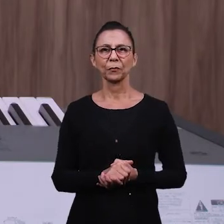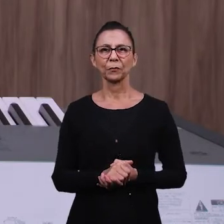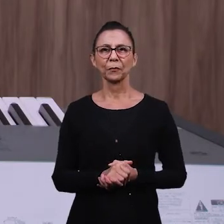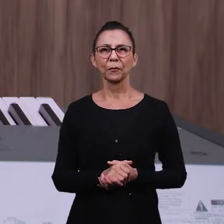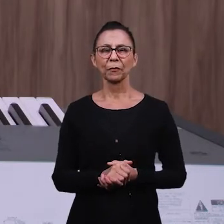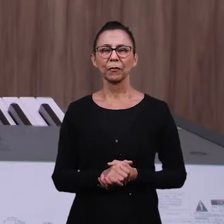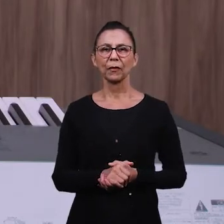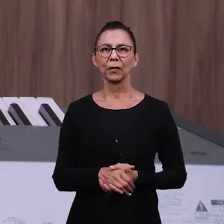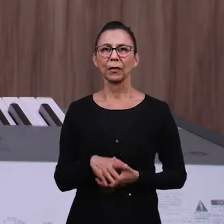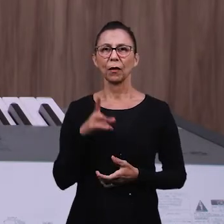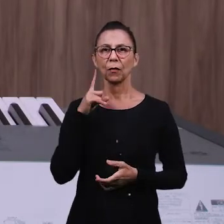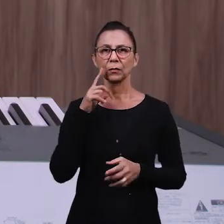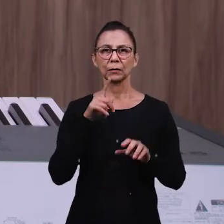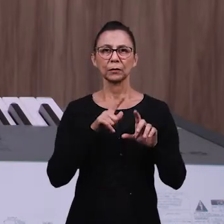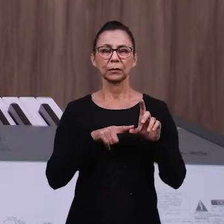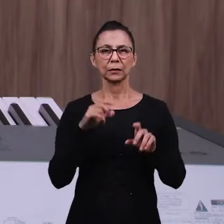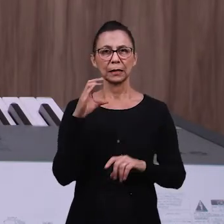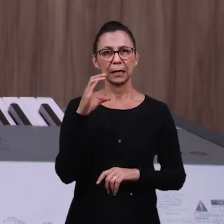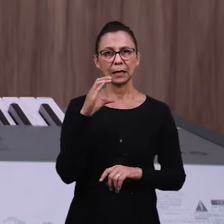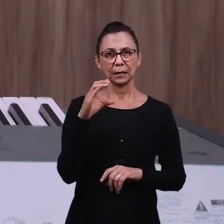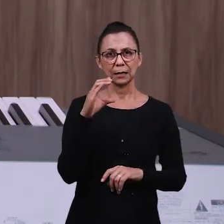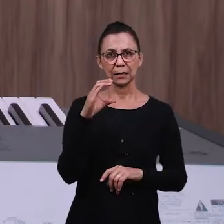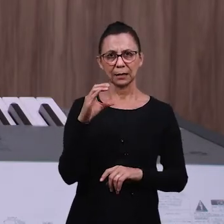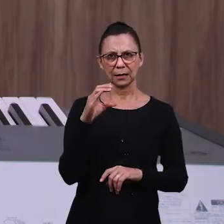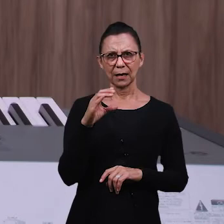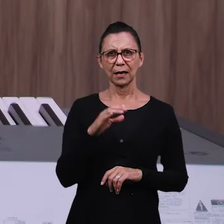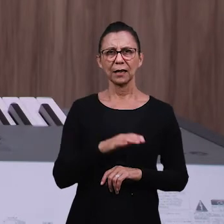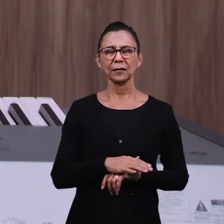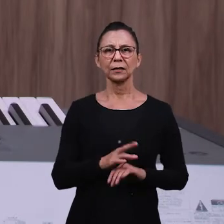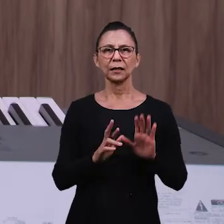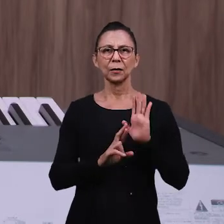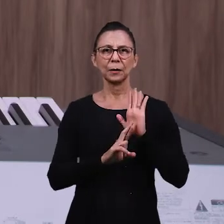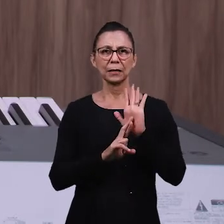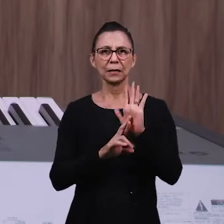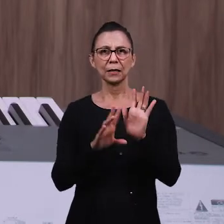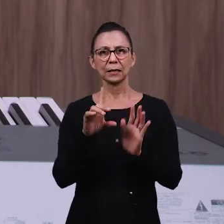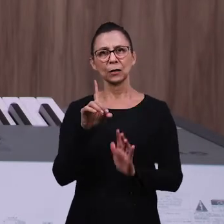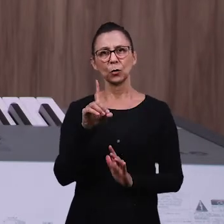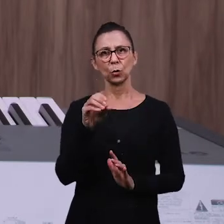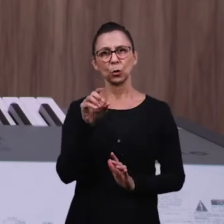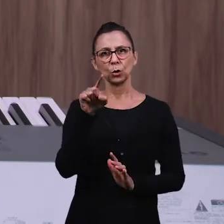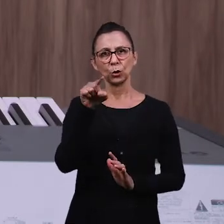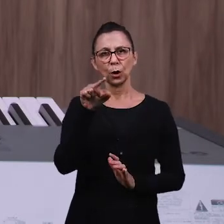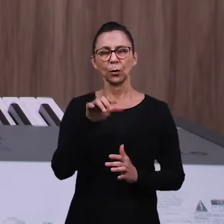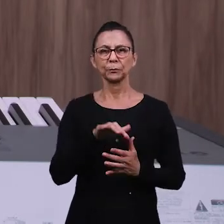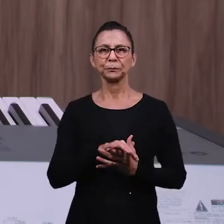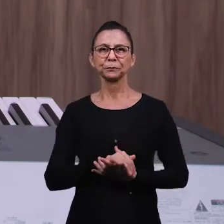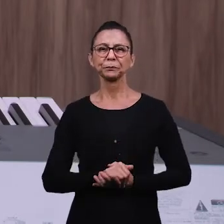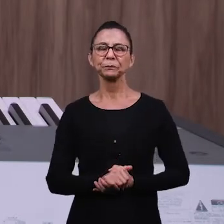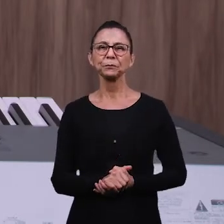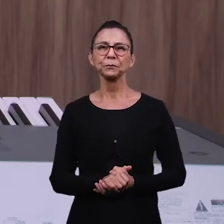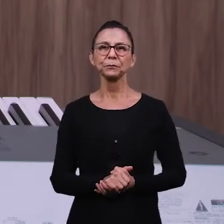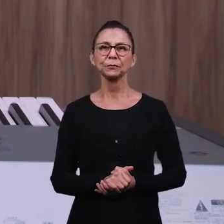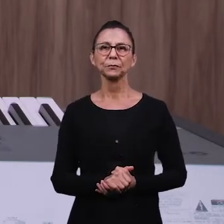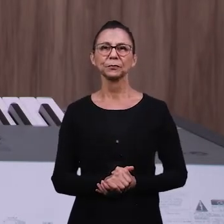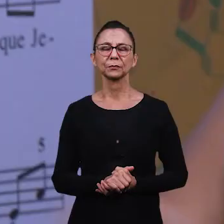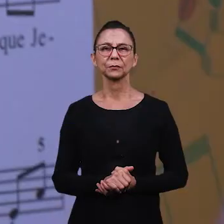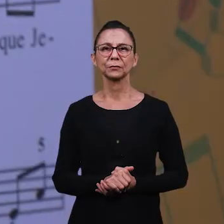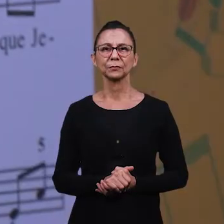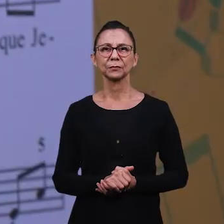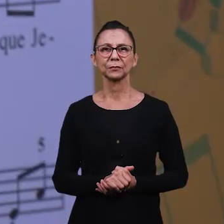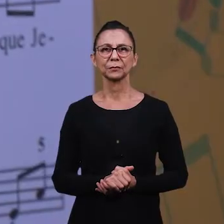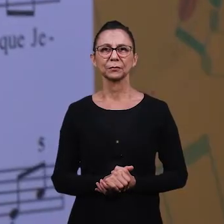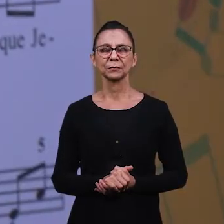note de l'accord. Donc, il y a le C, que vous savez que c'est le Do. La professeure vous a déjà dit, le C, on va